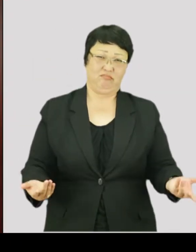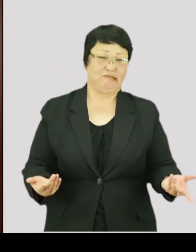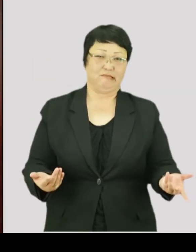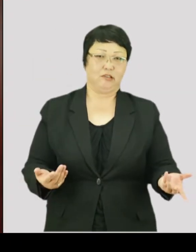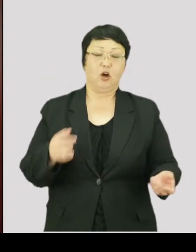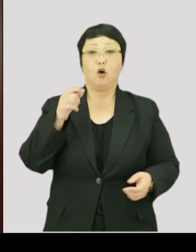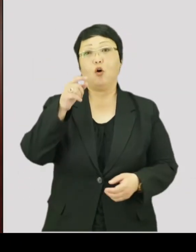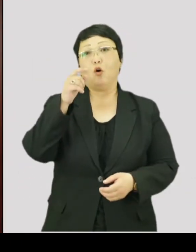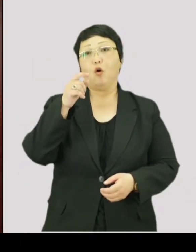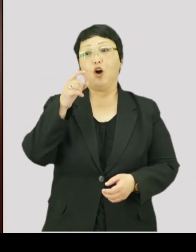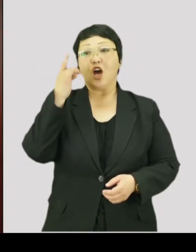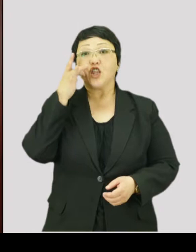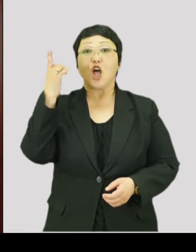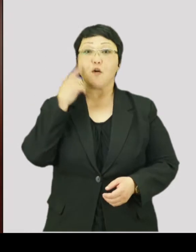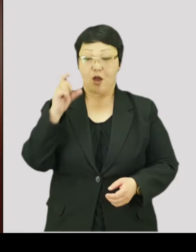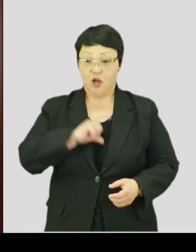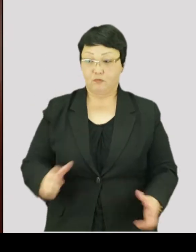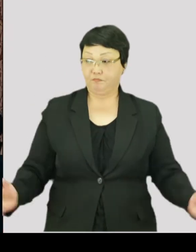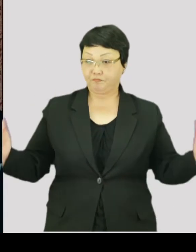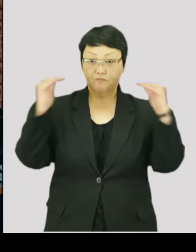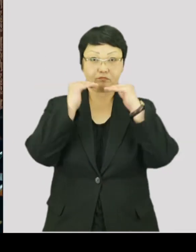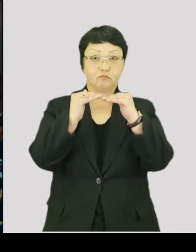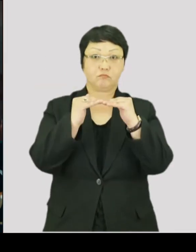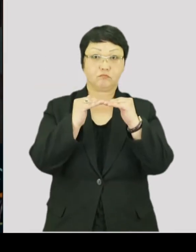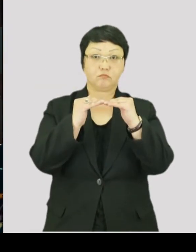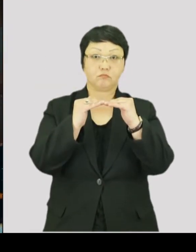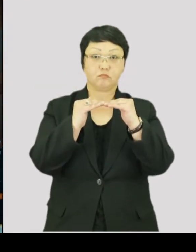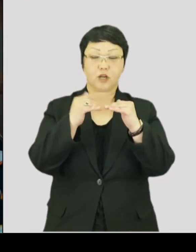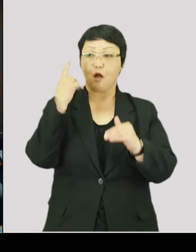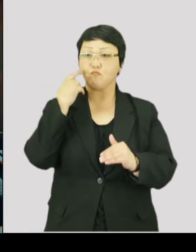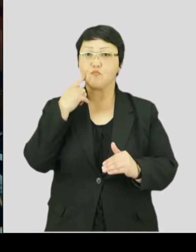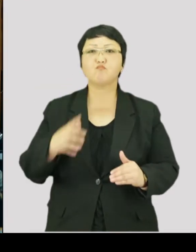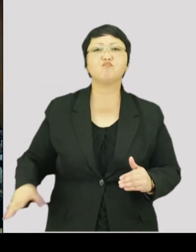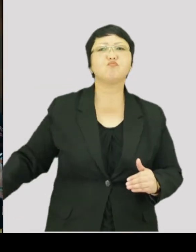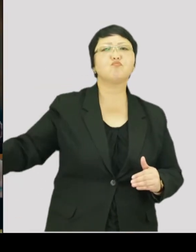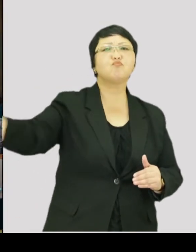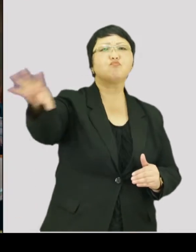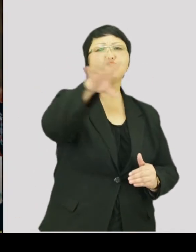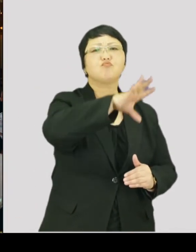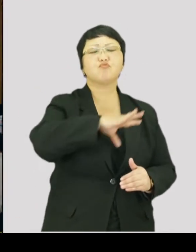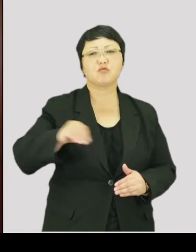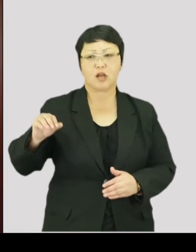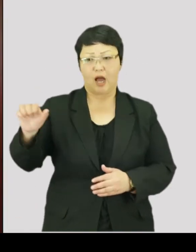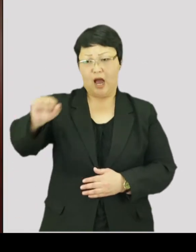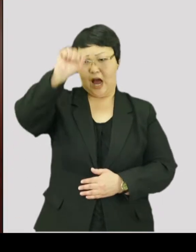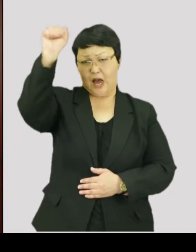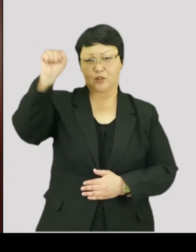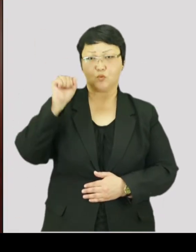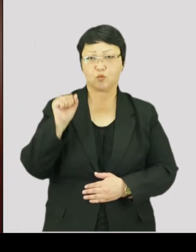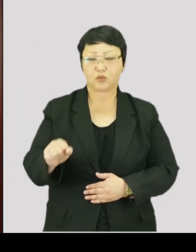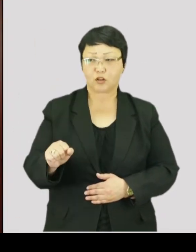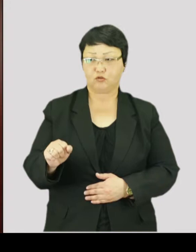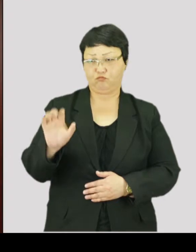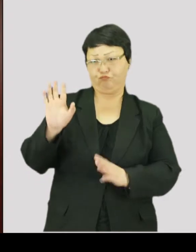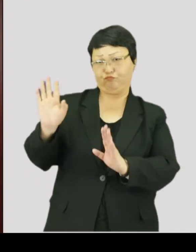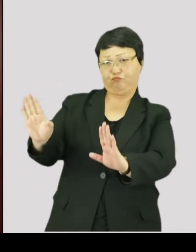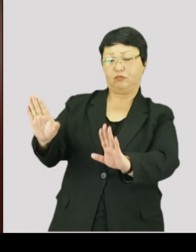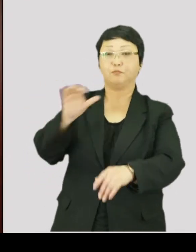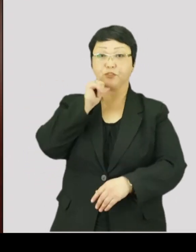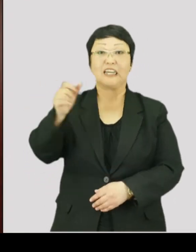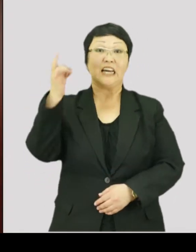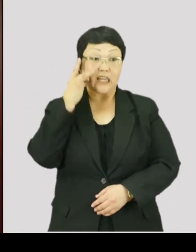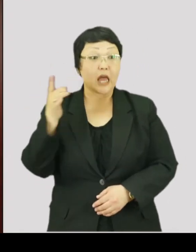бидний нөгөө яриад байгаа гендерийн асуудал. Гендерийн асуудал гэдэг маань зөвхөн эмэгтэйчүүдийн асуудал биш. Ерөөсөө л эмэгтэй хүн болгон